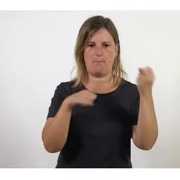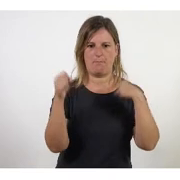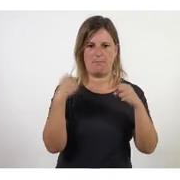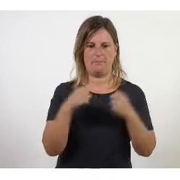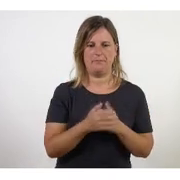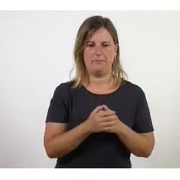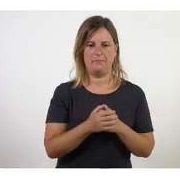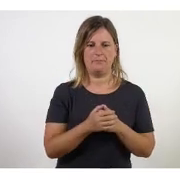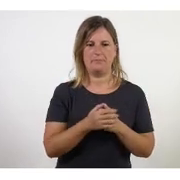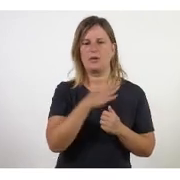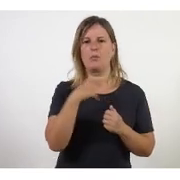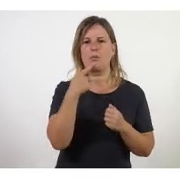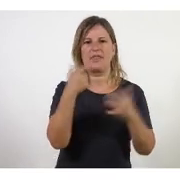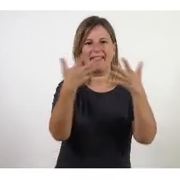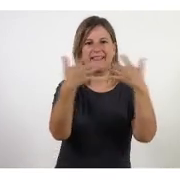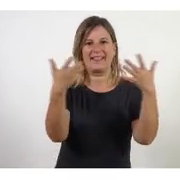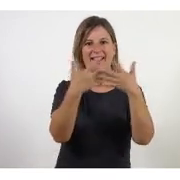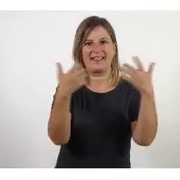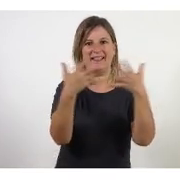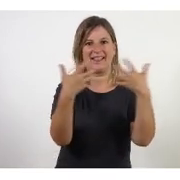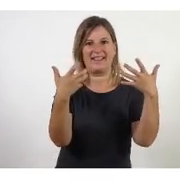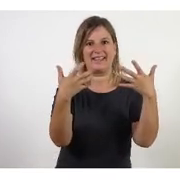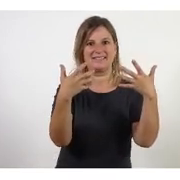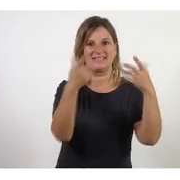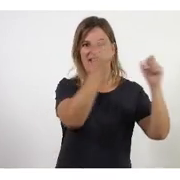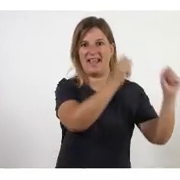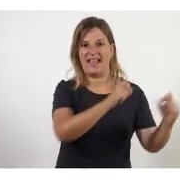dir animar-ho? Doncs que aquest text, quan entri, selecciono